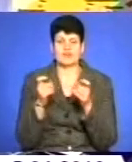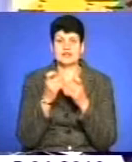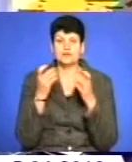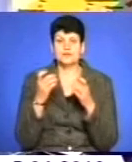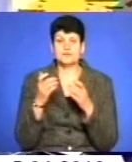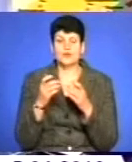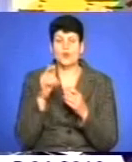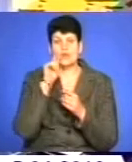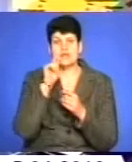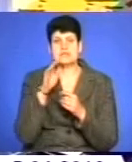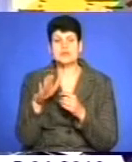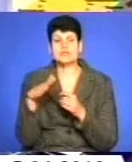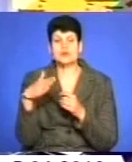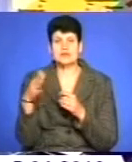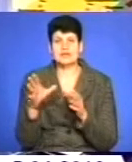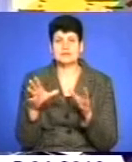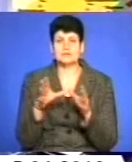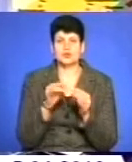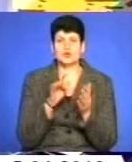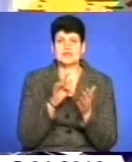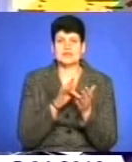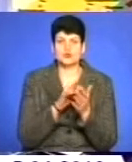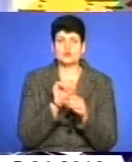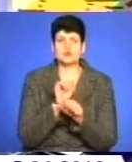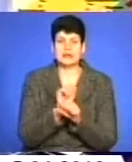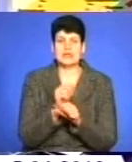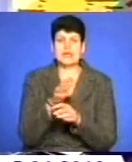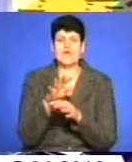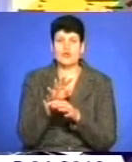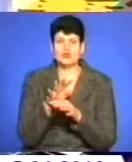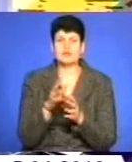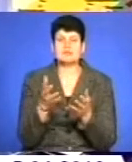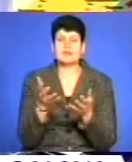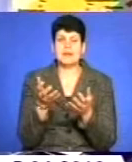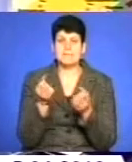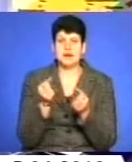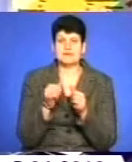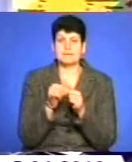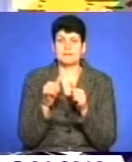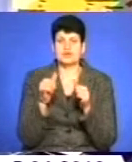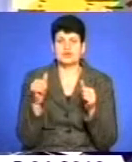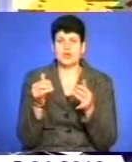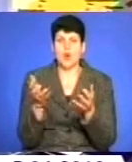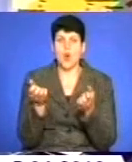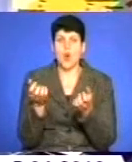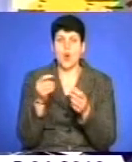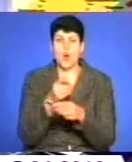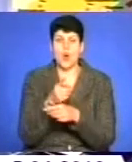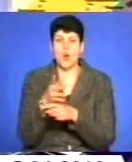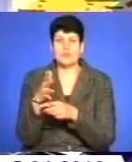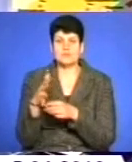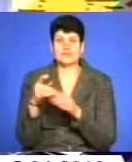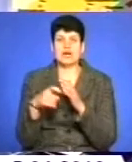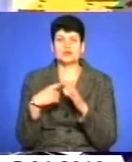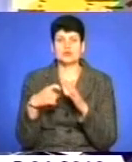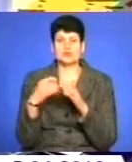Українська сторона спільного центру контролю та координації питань припинення вогню сприймає нарощування обстрілів по позиціях Збройних сил України на